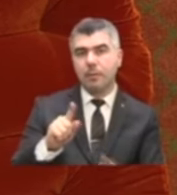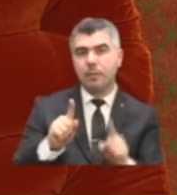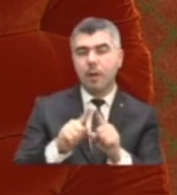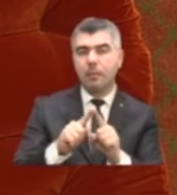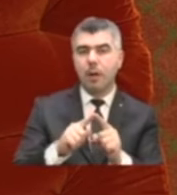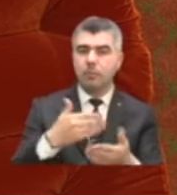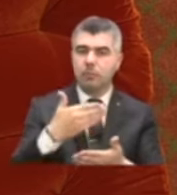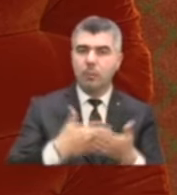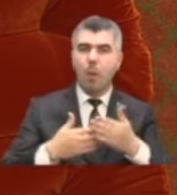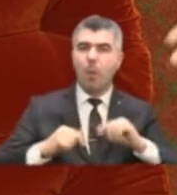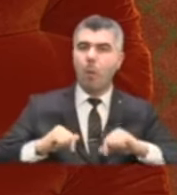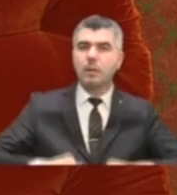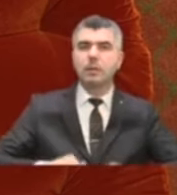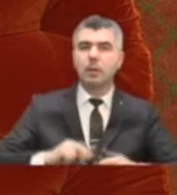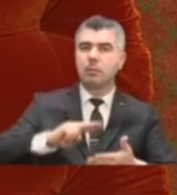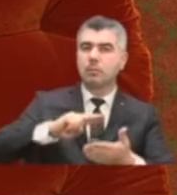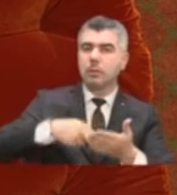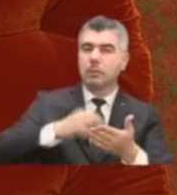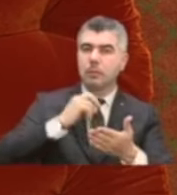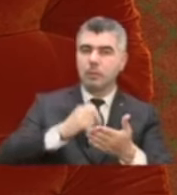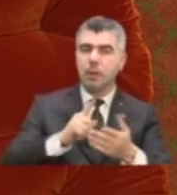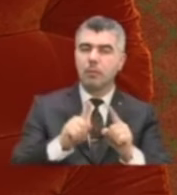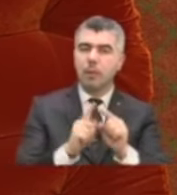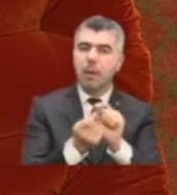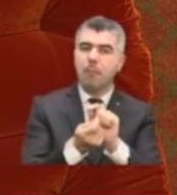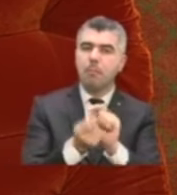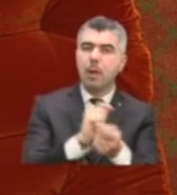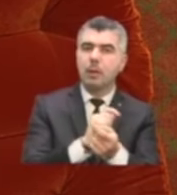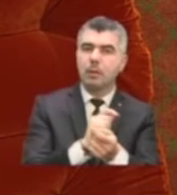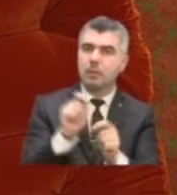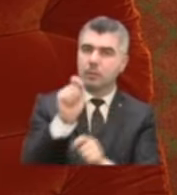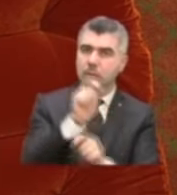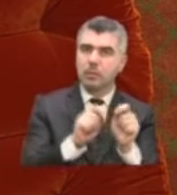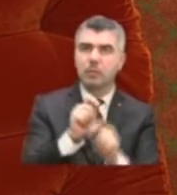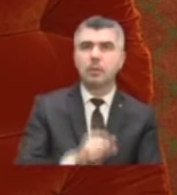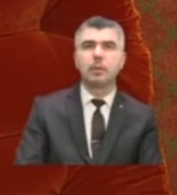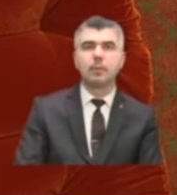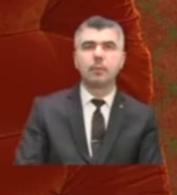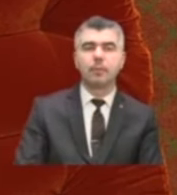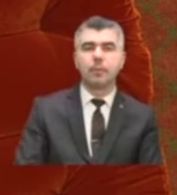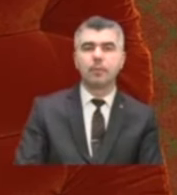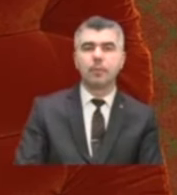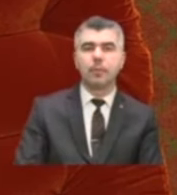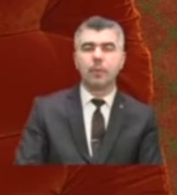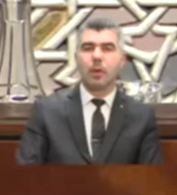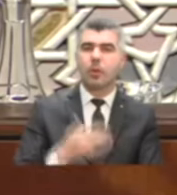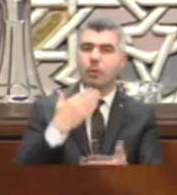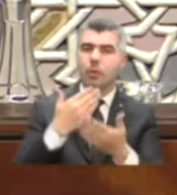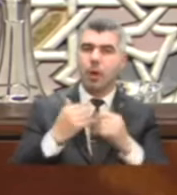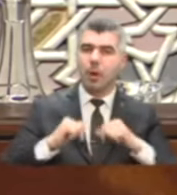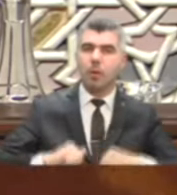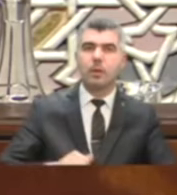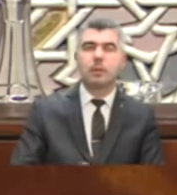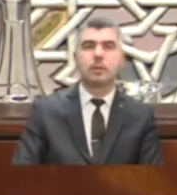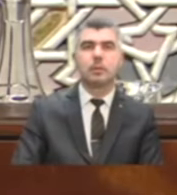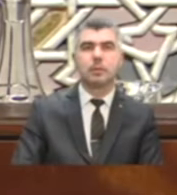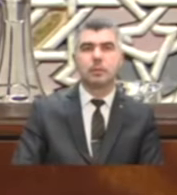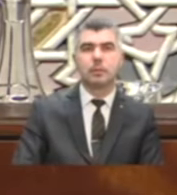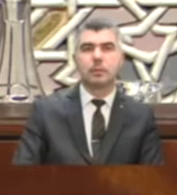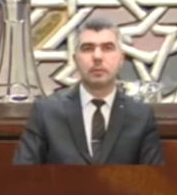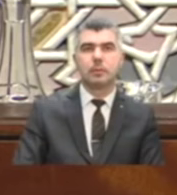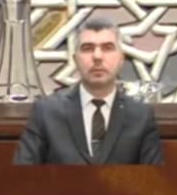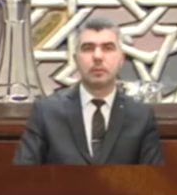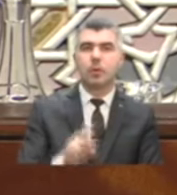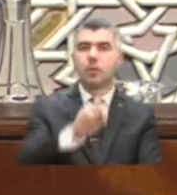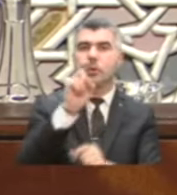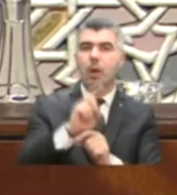بقرار وزاري كما تم تغييره وتتميمه. فيما يخص. شكرا السيدة الوزيرة.